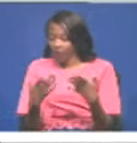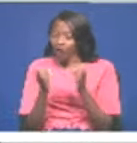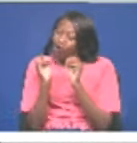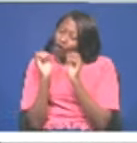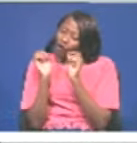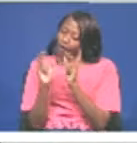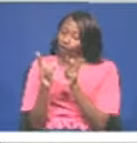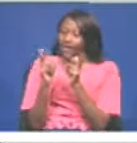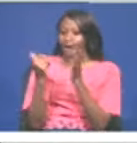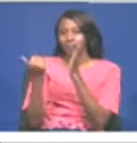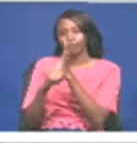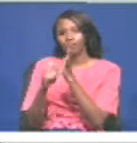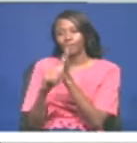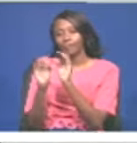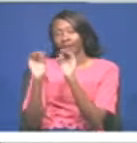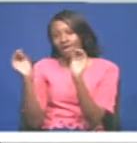ukitizama